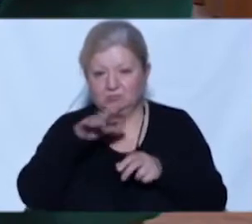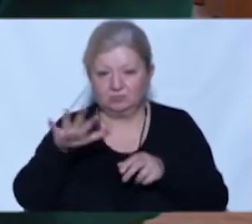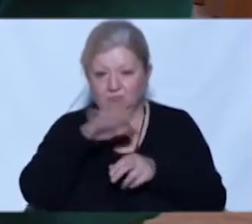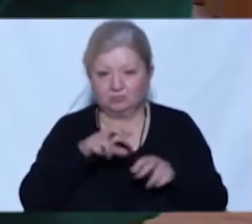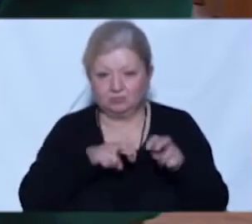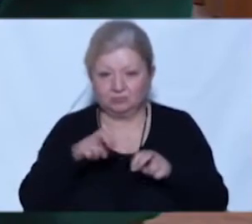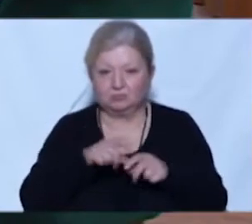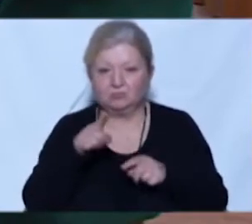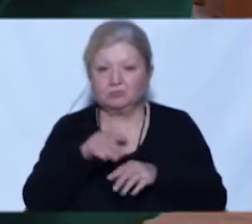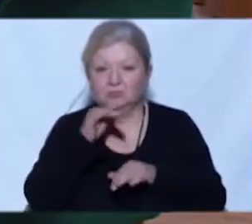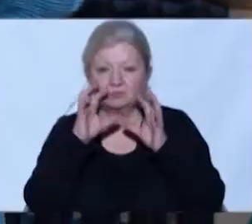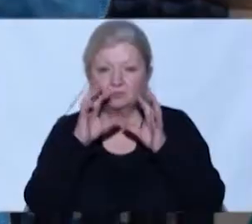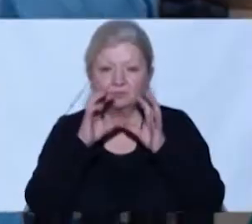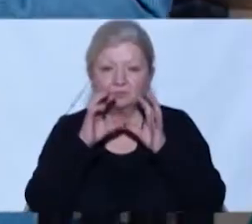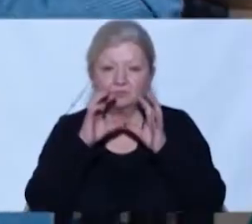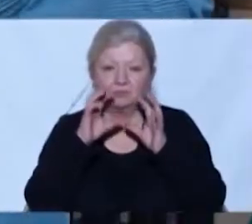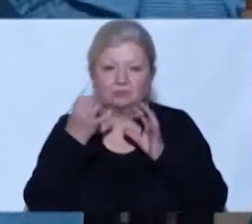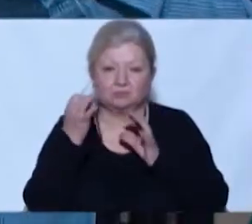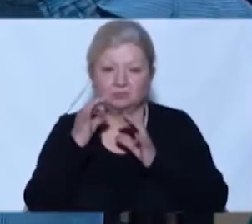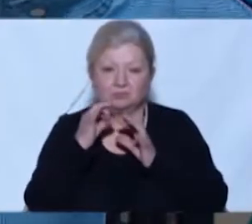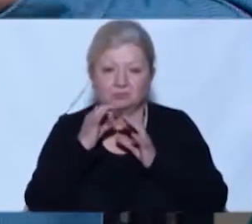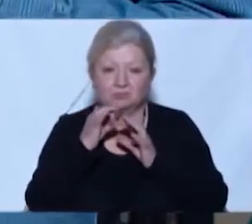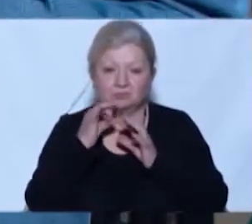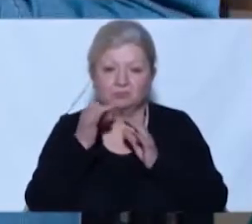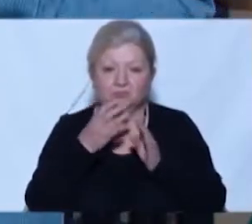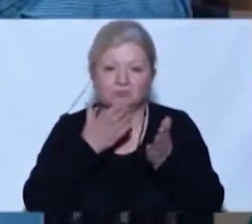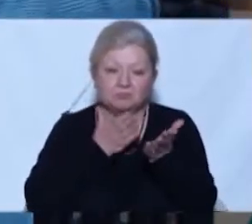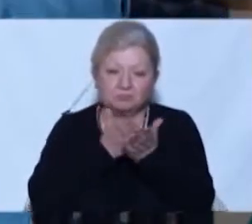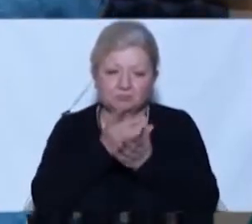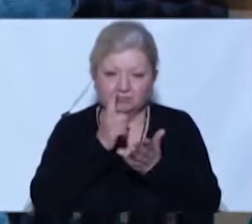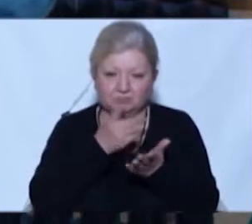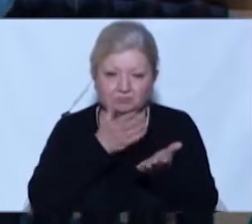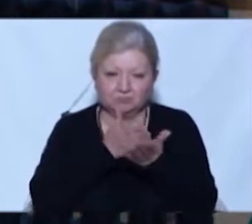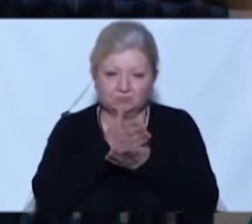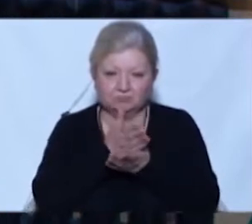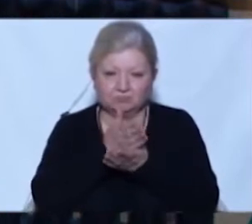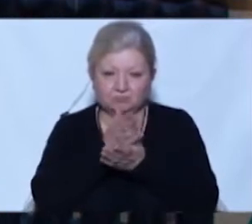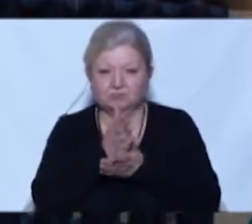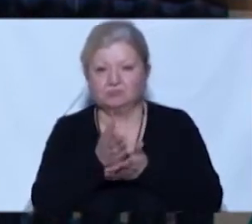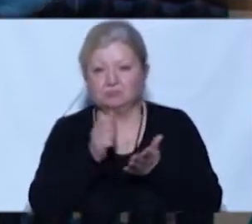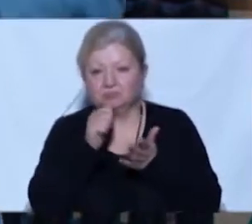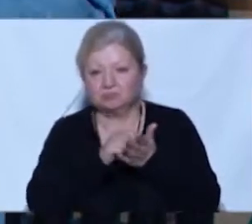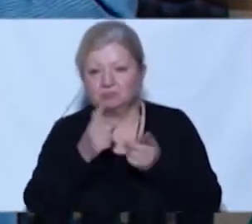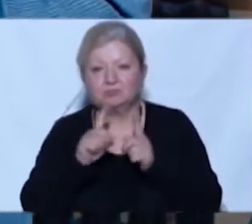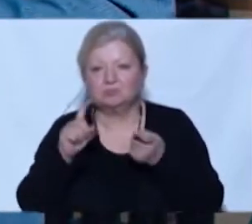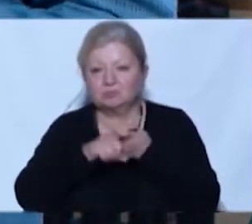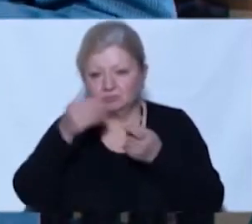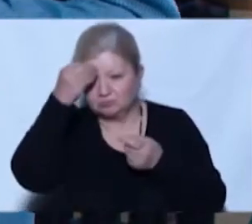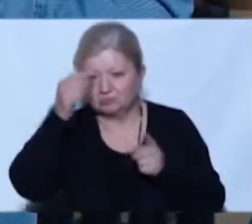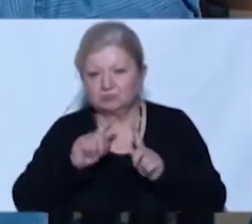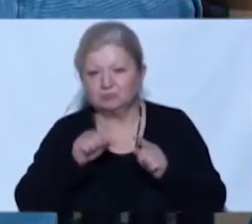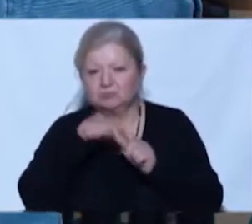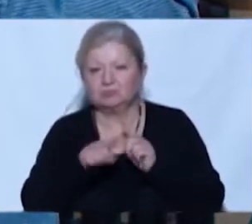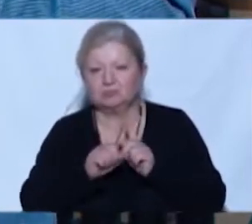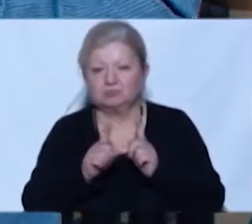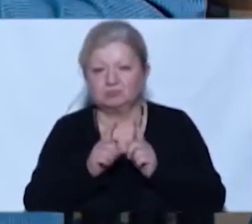ისტორიაში შემოსული, როგორც არის გარკვეულწილად ისტორიული მიზანმიმართულობა და მიზეშედეგობრივი კავშირი. რას გულისხმობ ახლა ამაში?